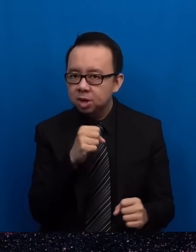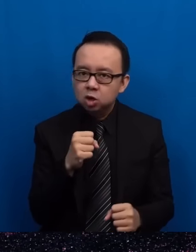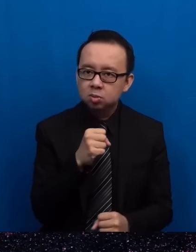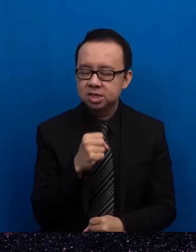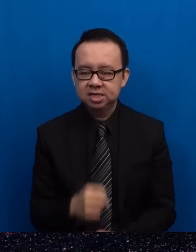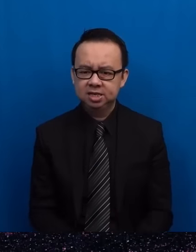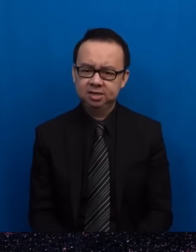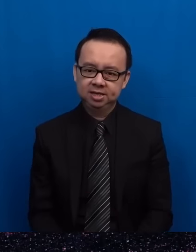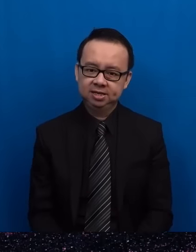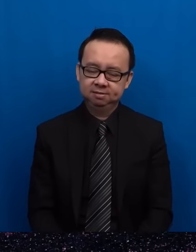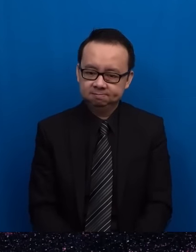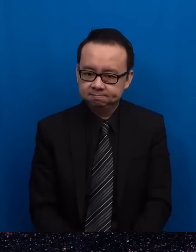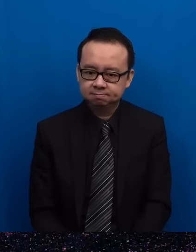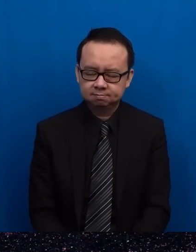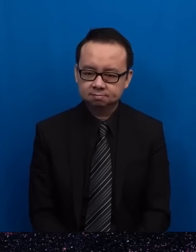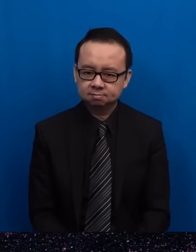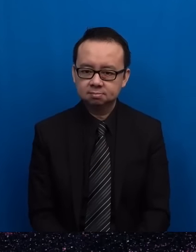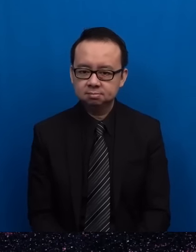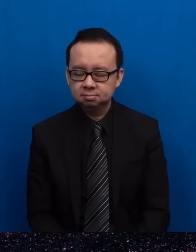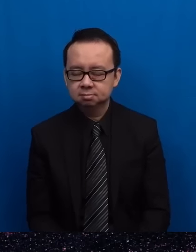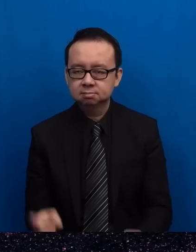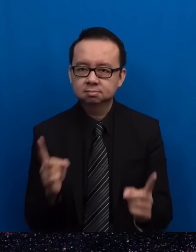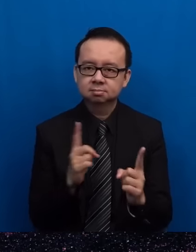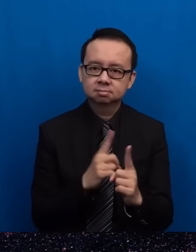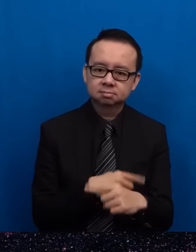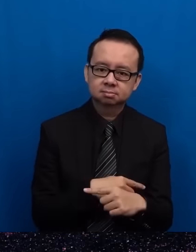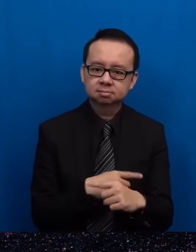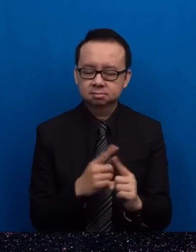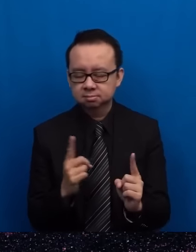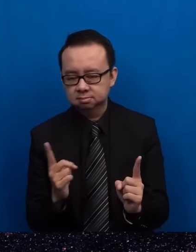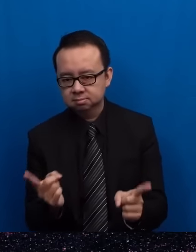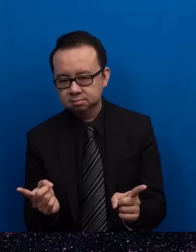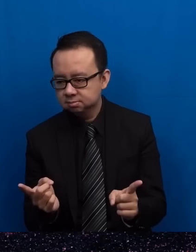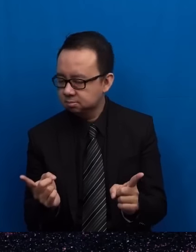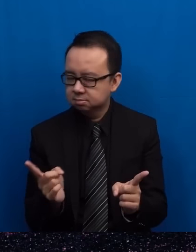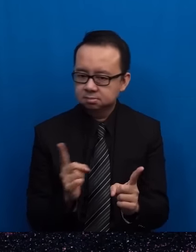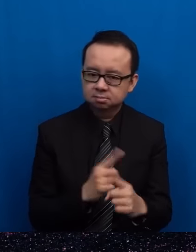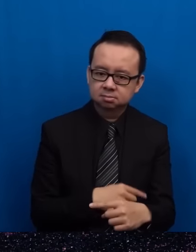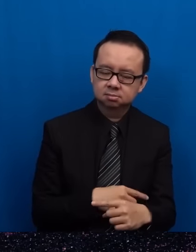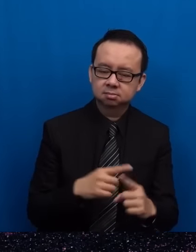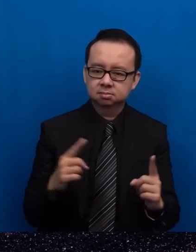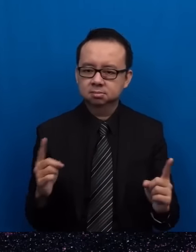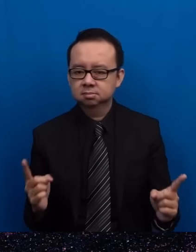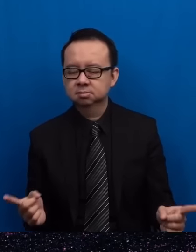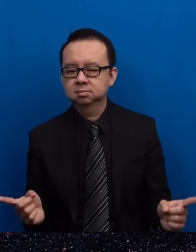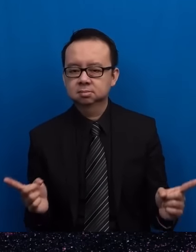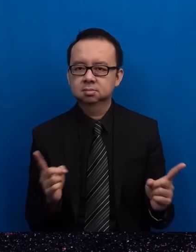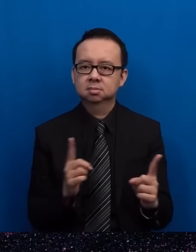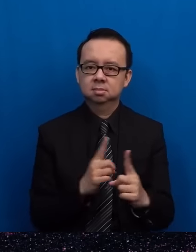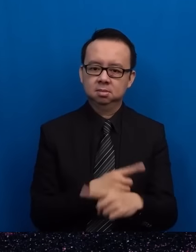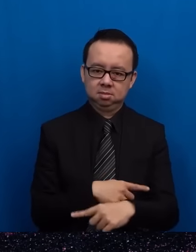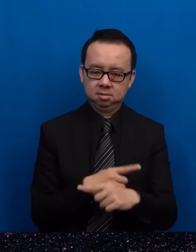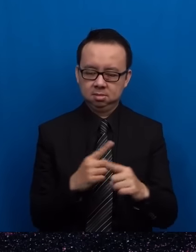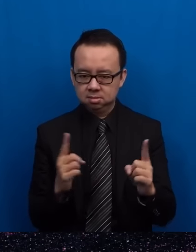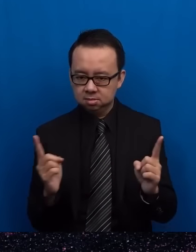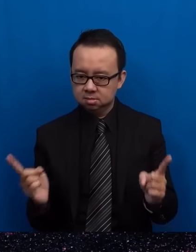alami kini mungkin tak dapat